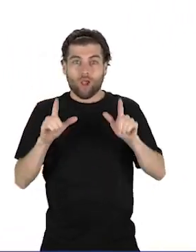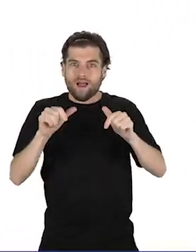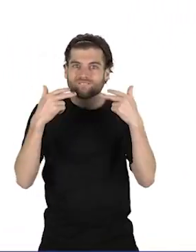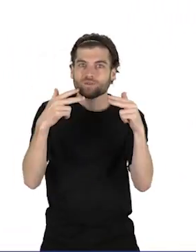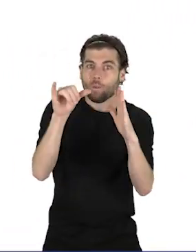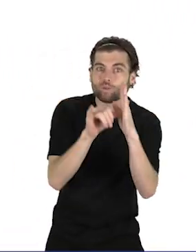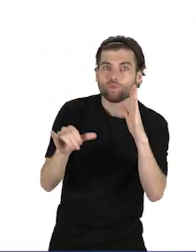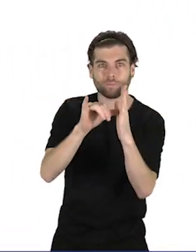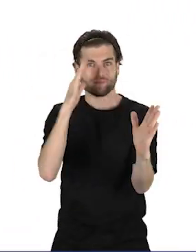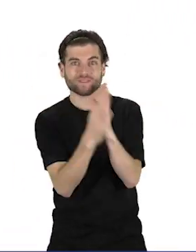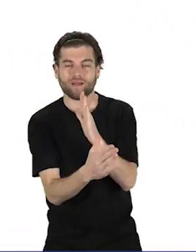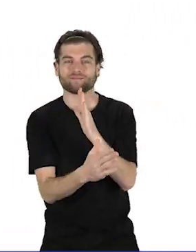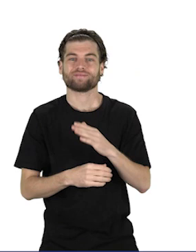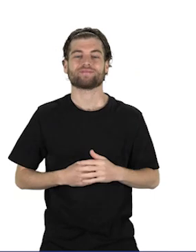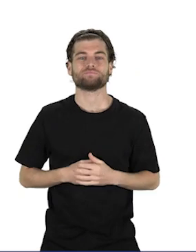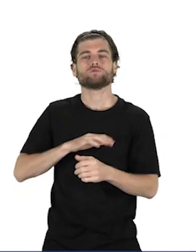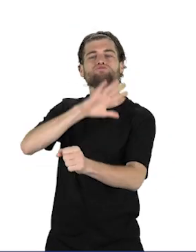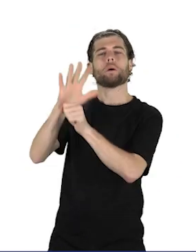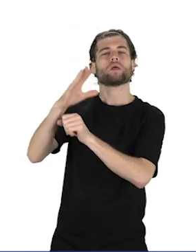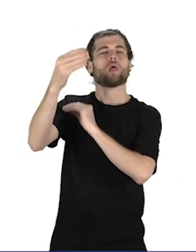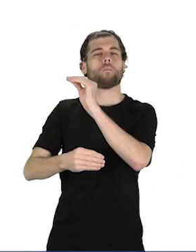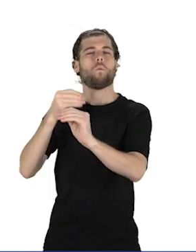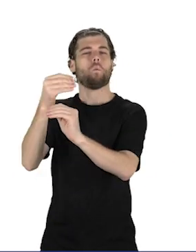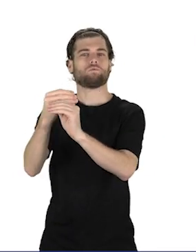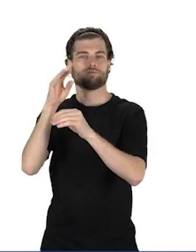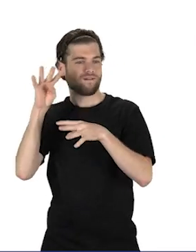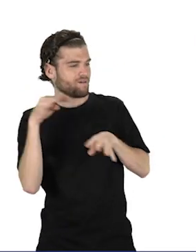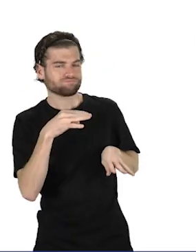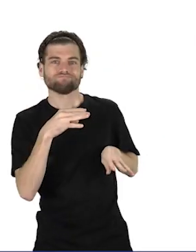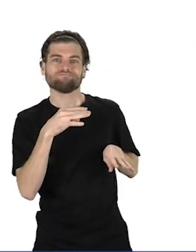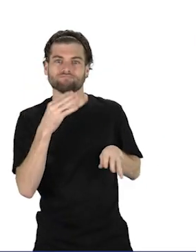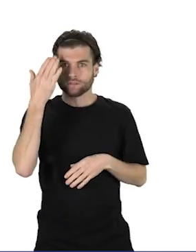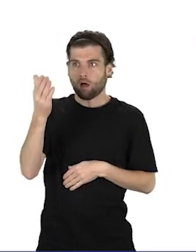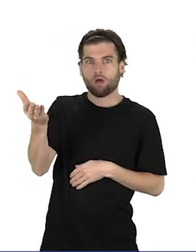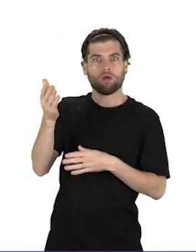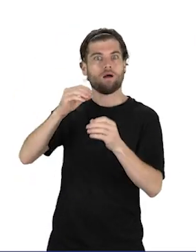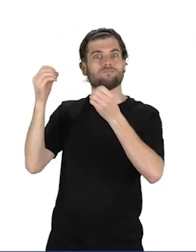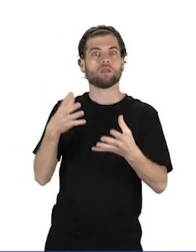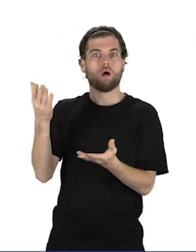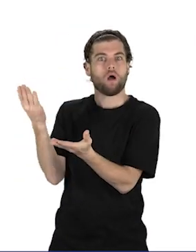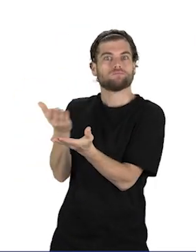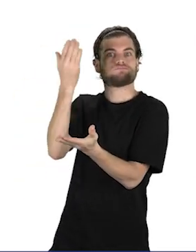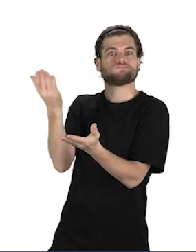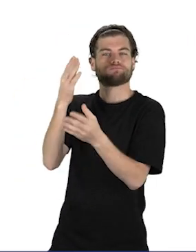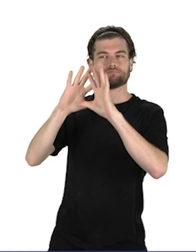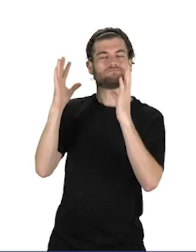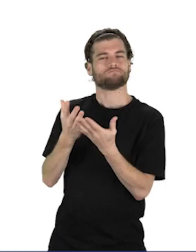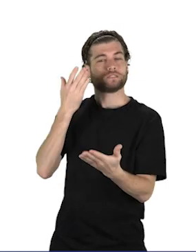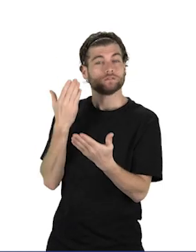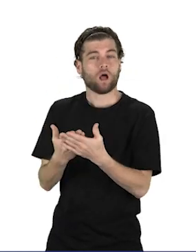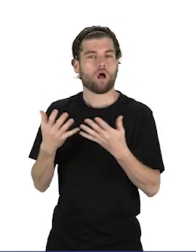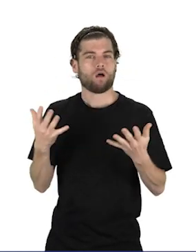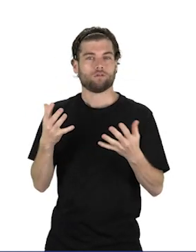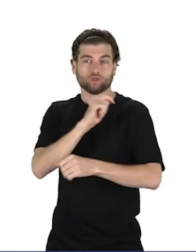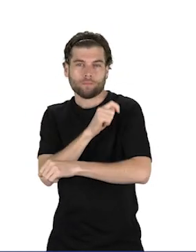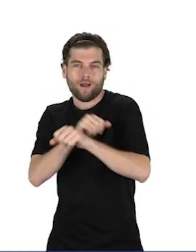directs sur YouTube, tout ça. Les championnats du monde, quand même, on n'en entend pas encore assez parler, je trouve, par rapport à l'événement que c'est. Et donc, je dirais, c'est